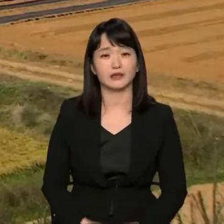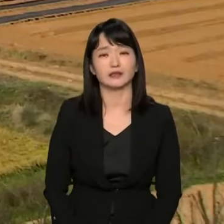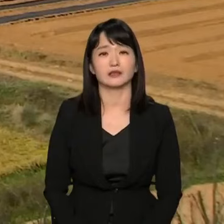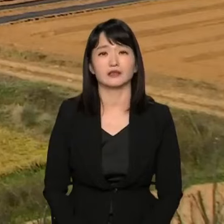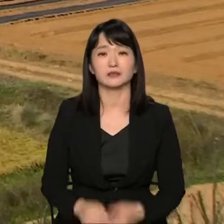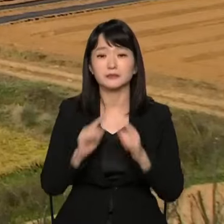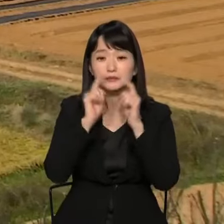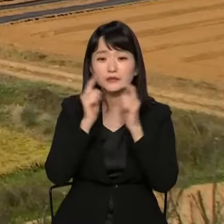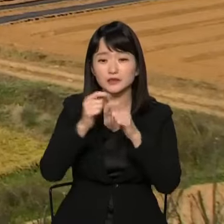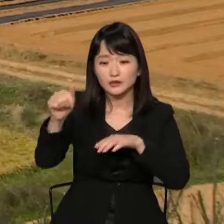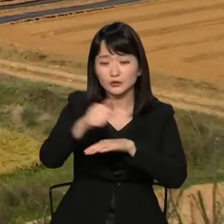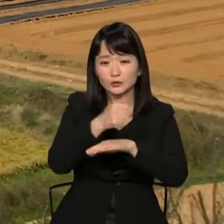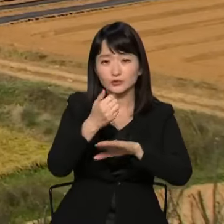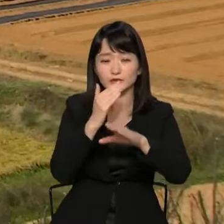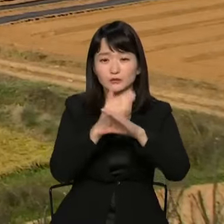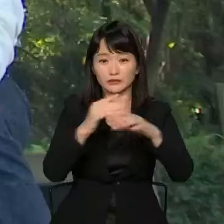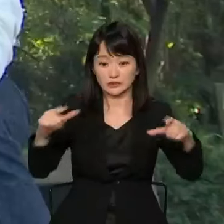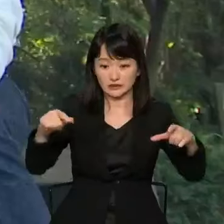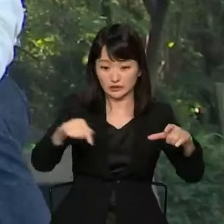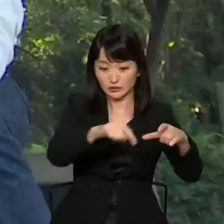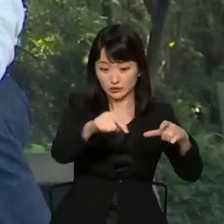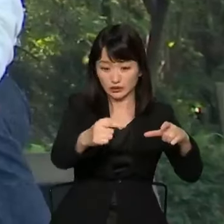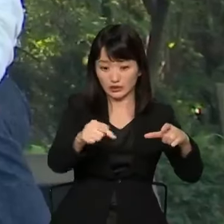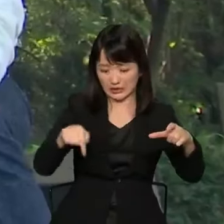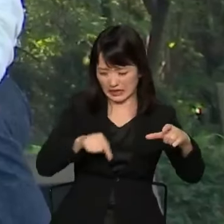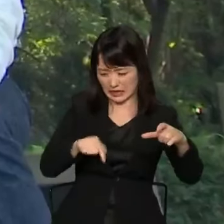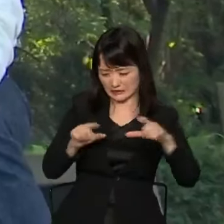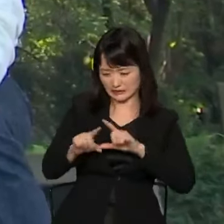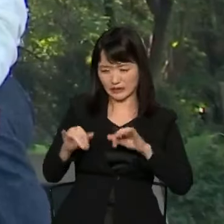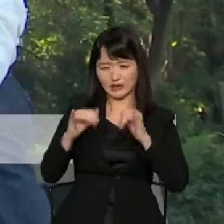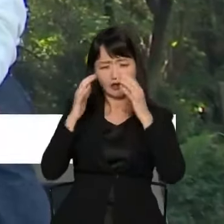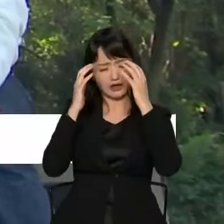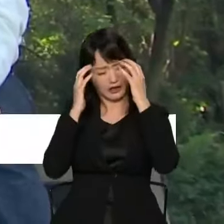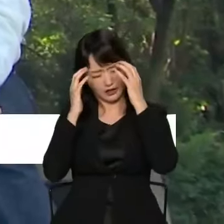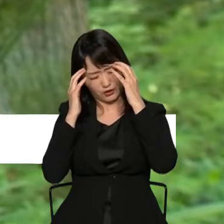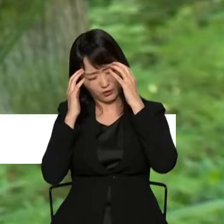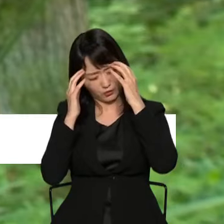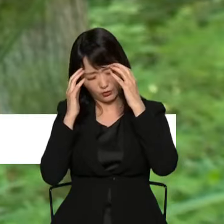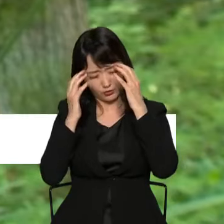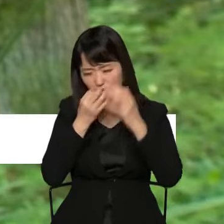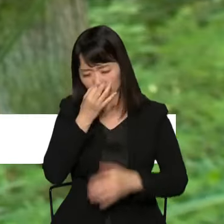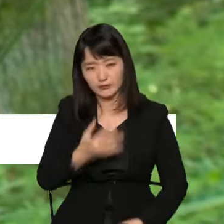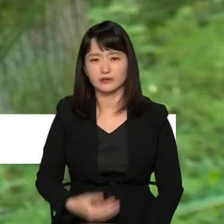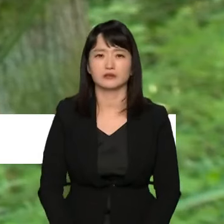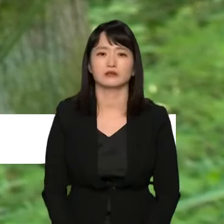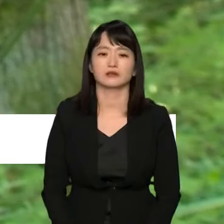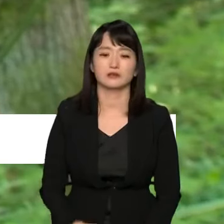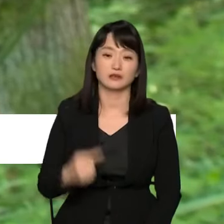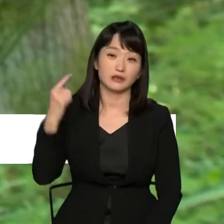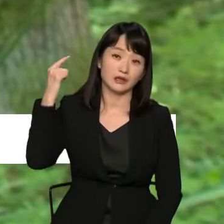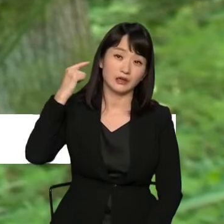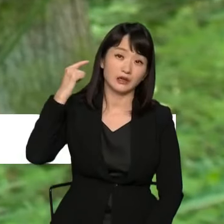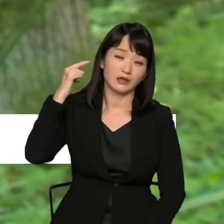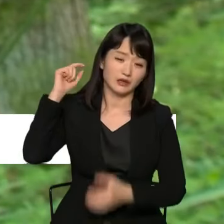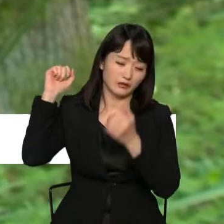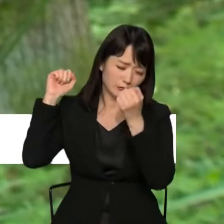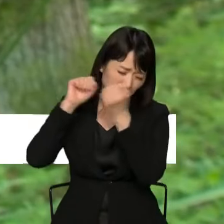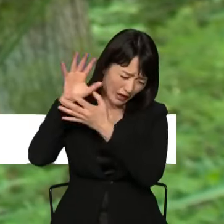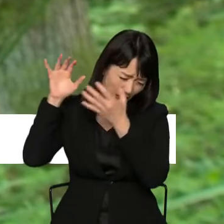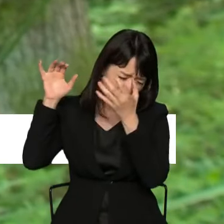민통선 안쪽 마을 주민은 고통을 호소합니다. 아주 그냥 그 시끄러서